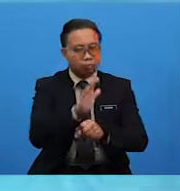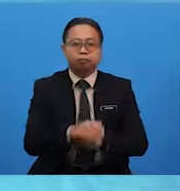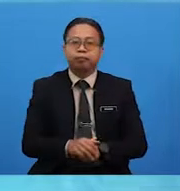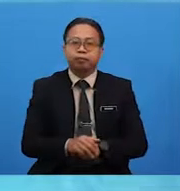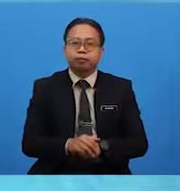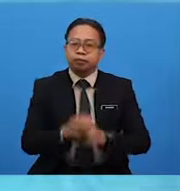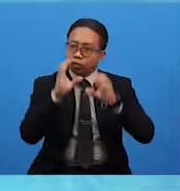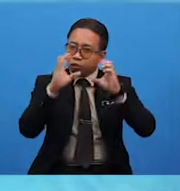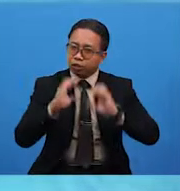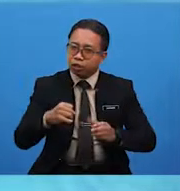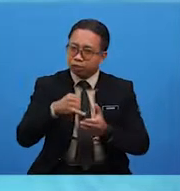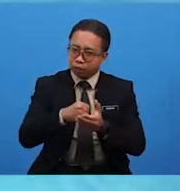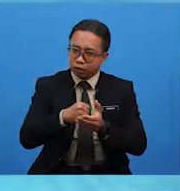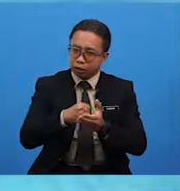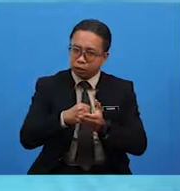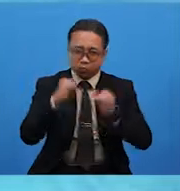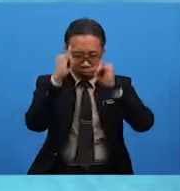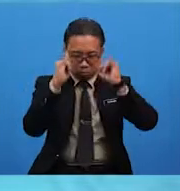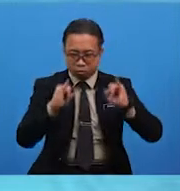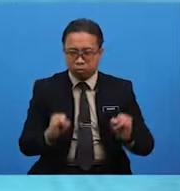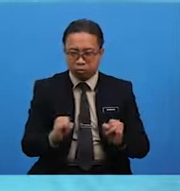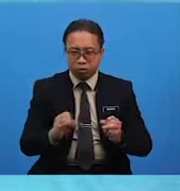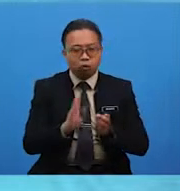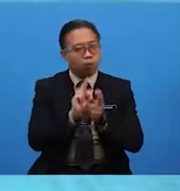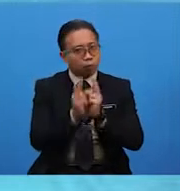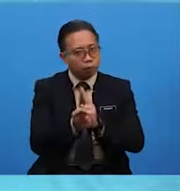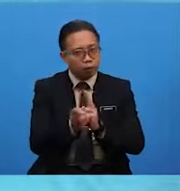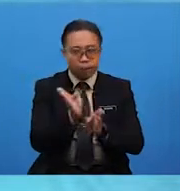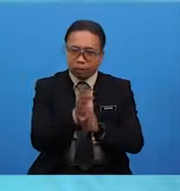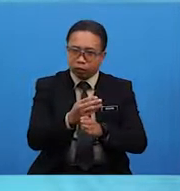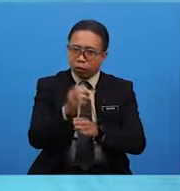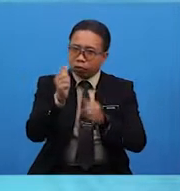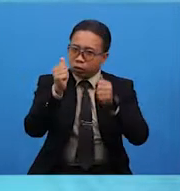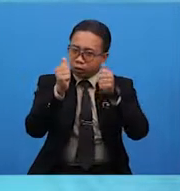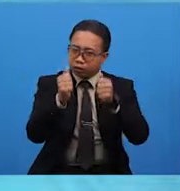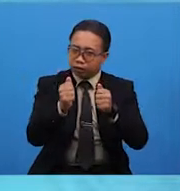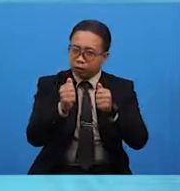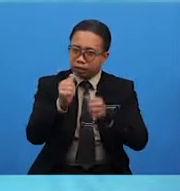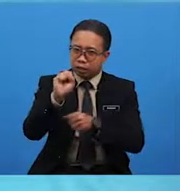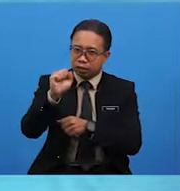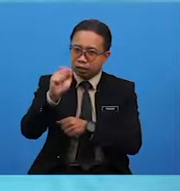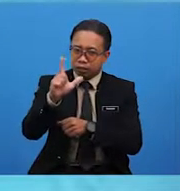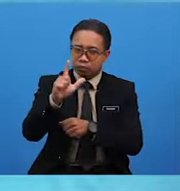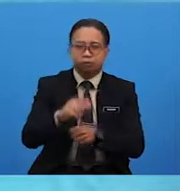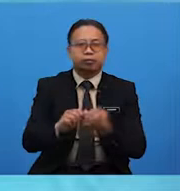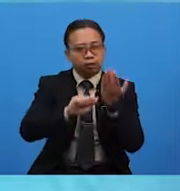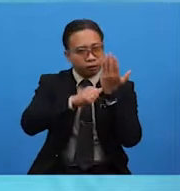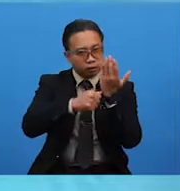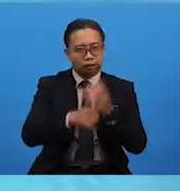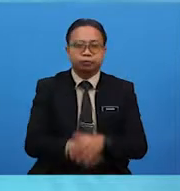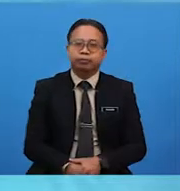kaedah pelukisan ini seperti itu telah mengubah bentuk massal kepada cubism akhir-akhir